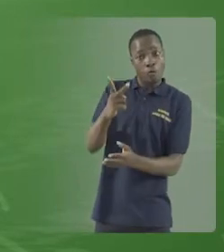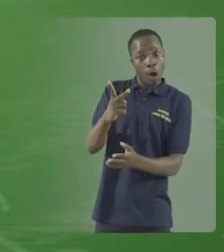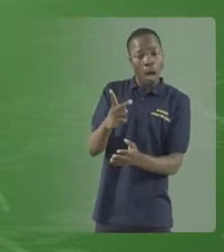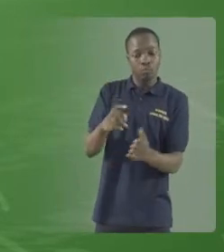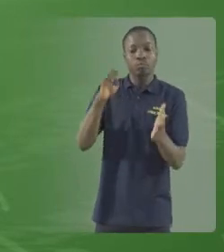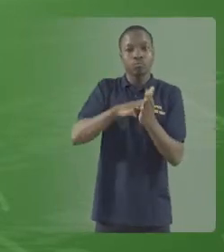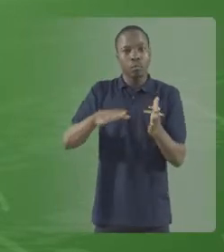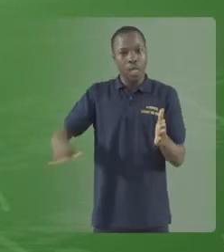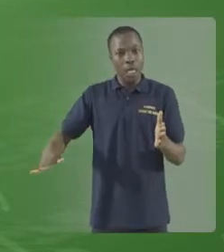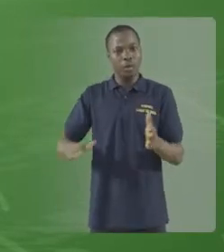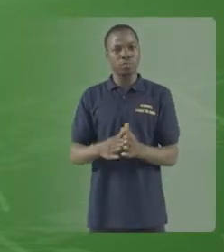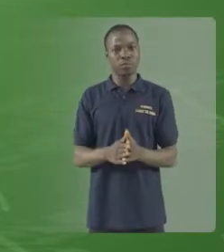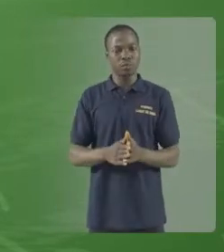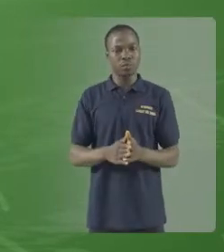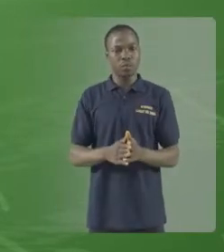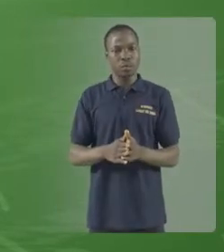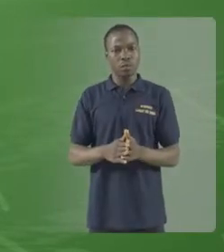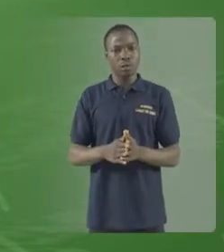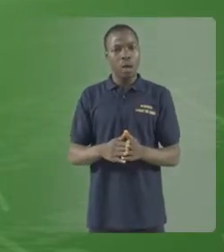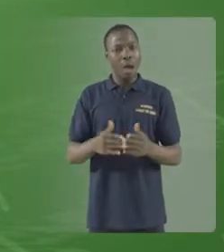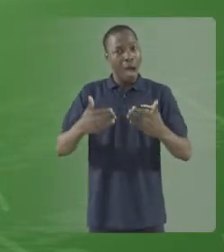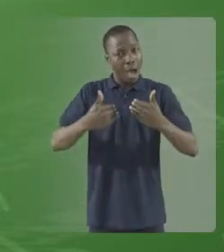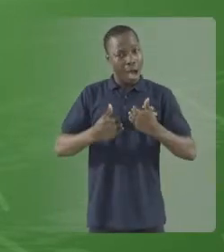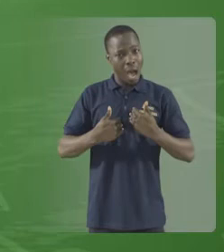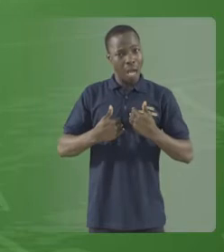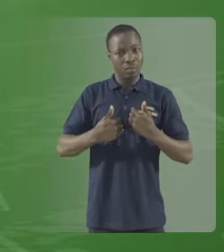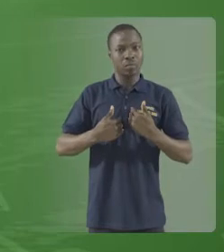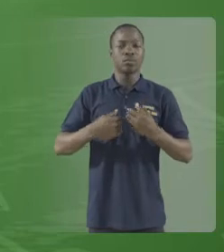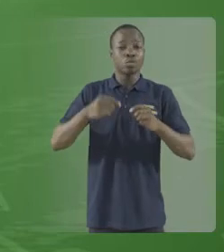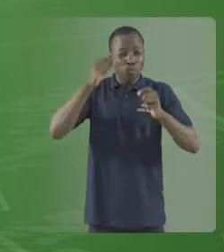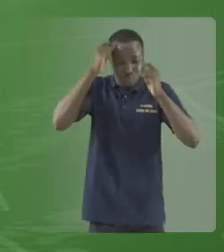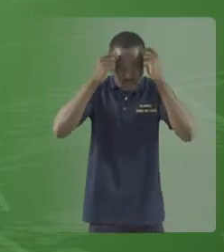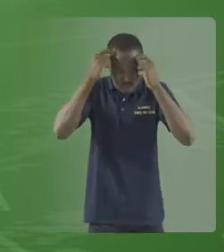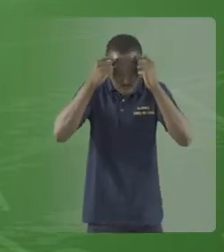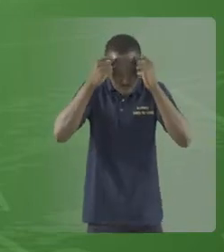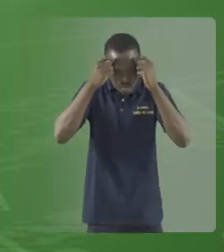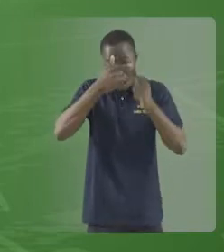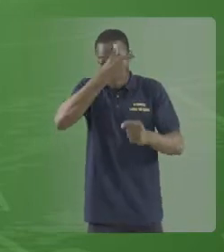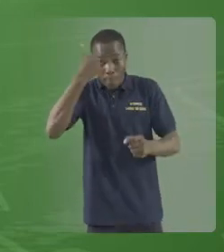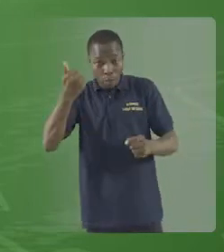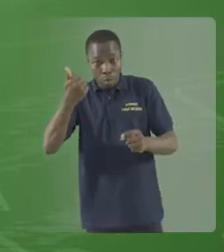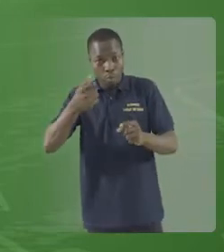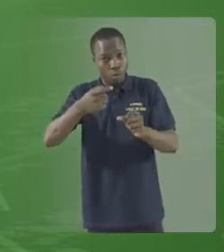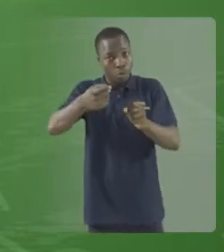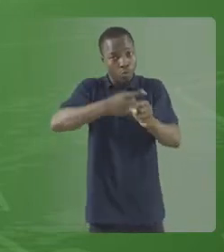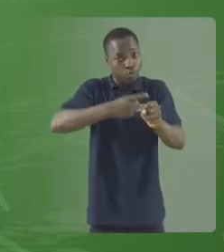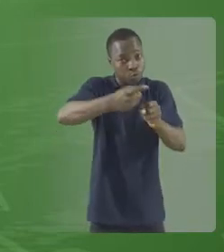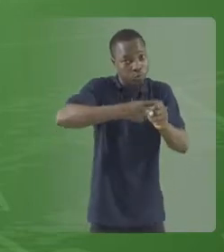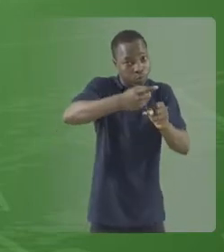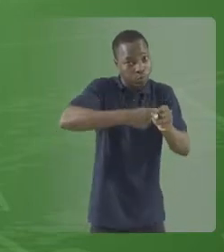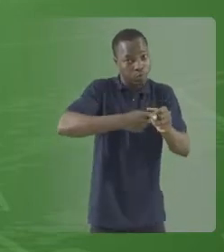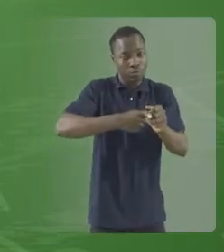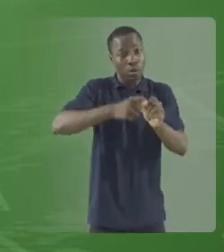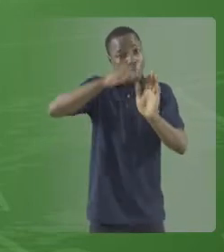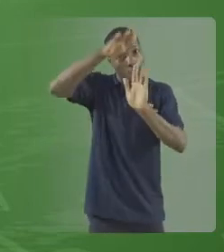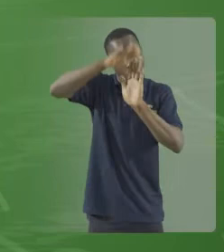sont préoccupés. Par quoi? Par le fait que la baisse de la production doit être